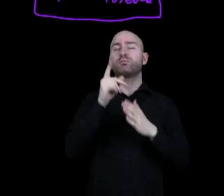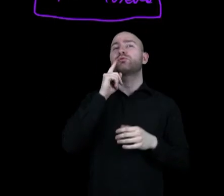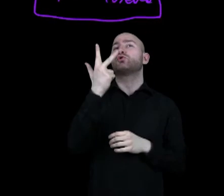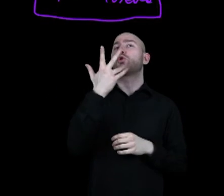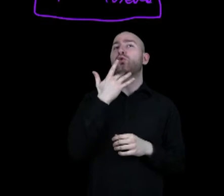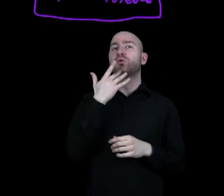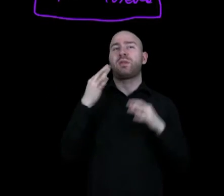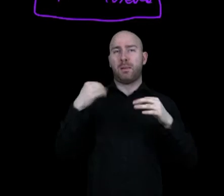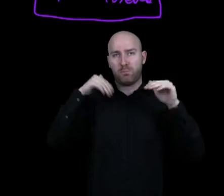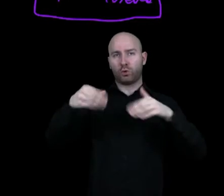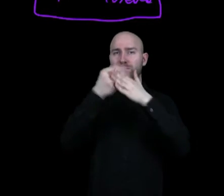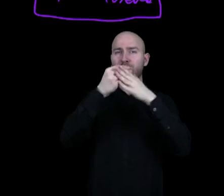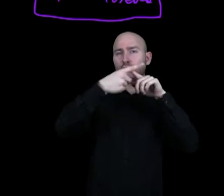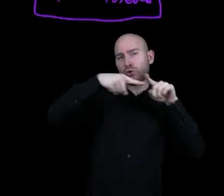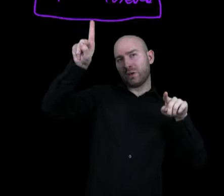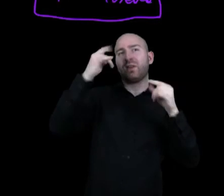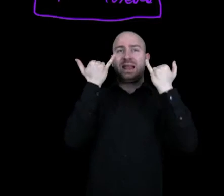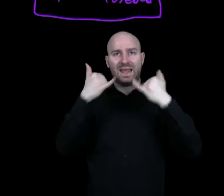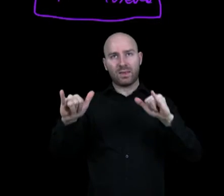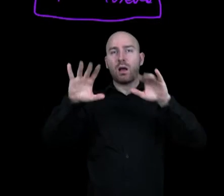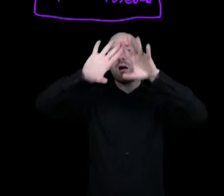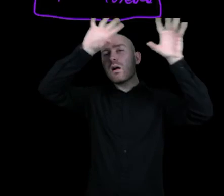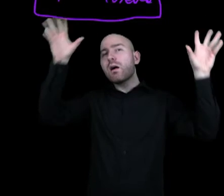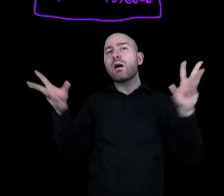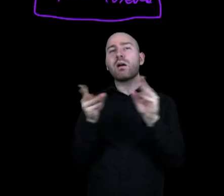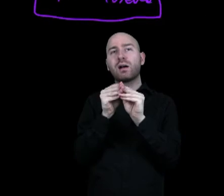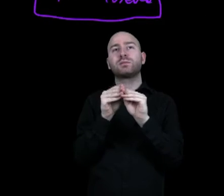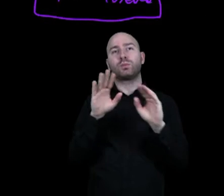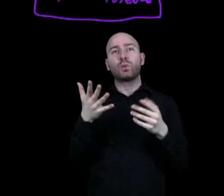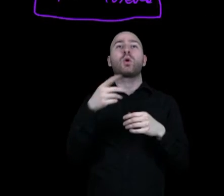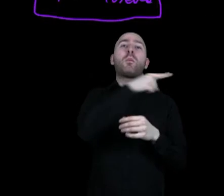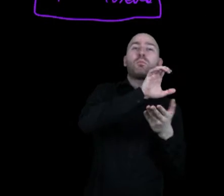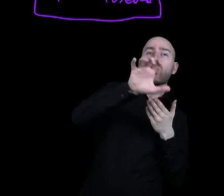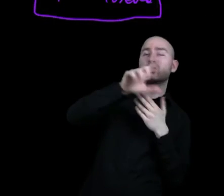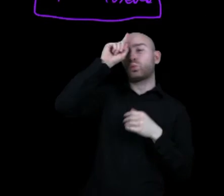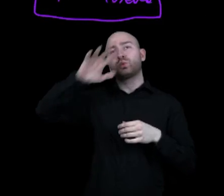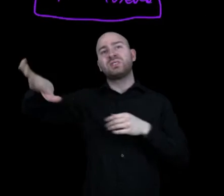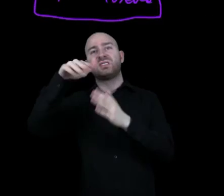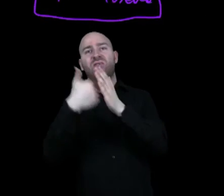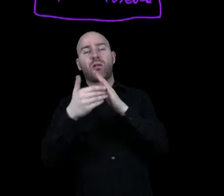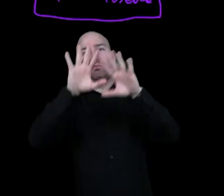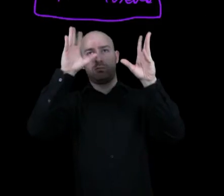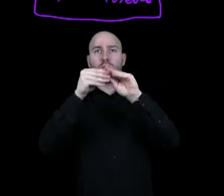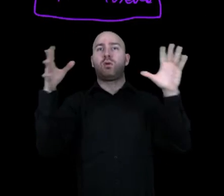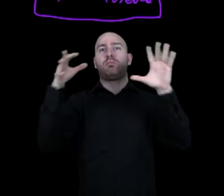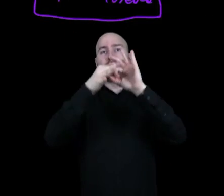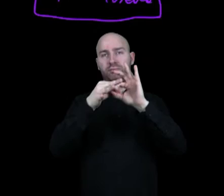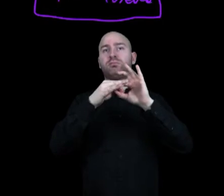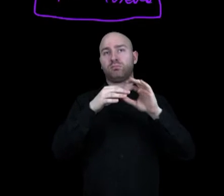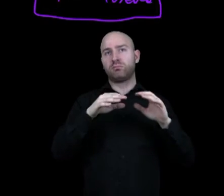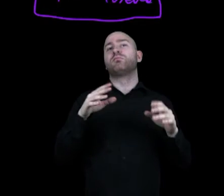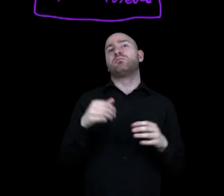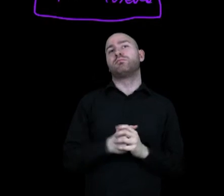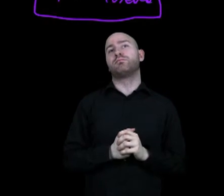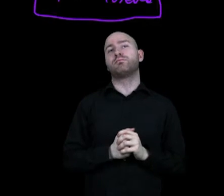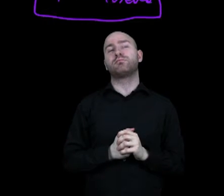krańcowy wynosi 3 grosze. Możemy więc narysować inną krzywą podaży, którą można traktować jako